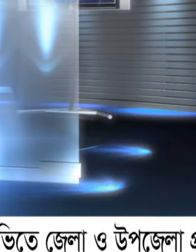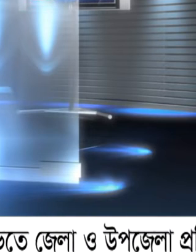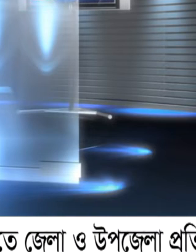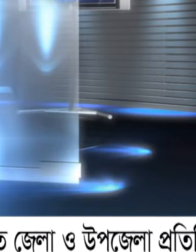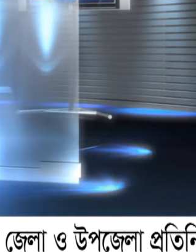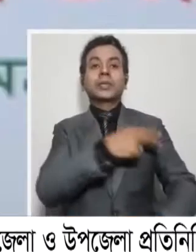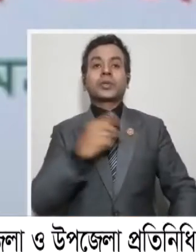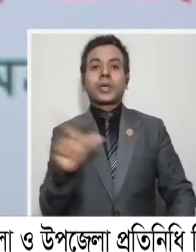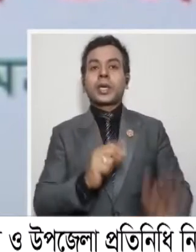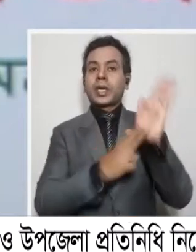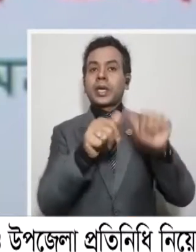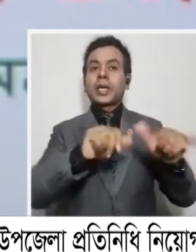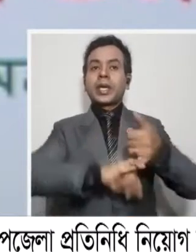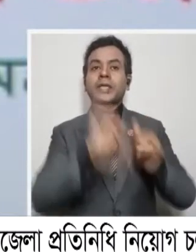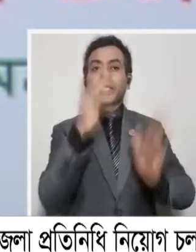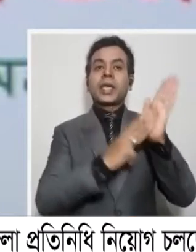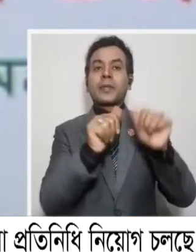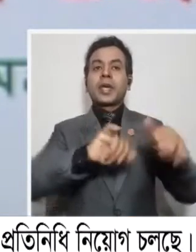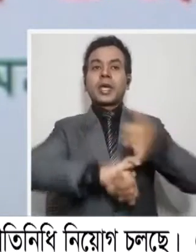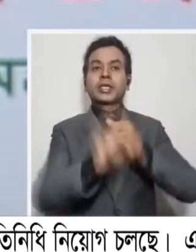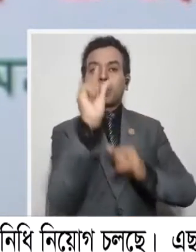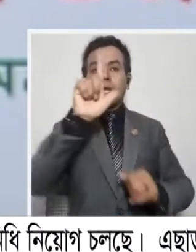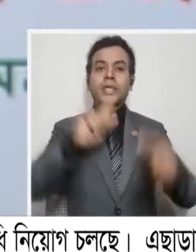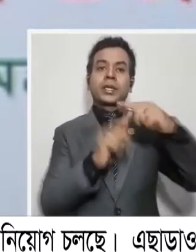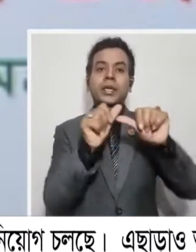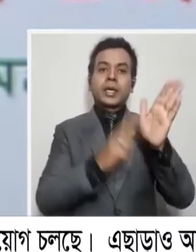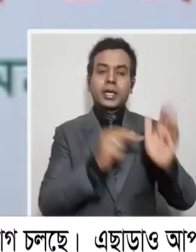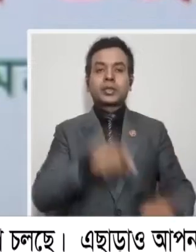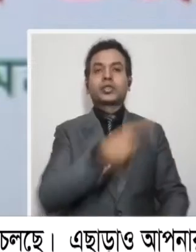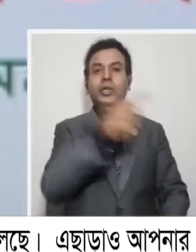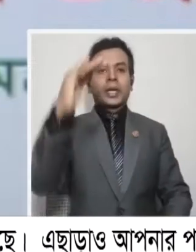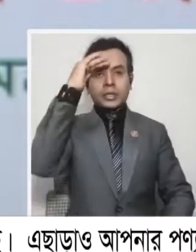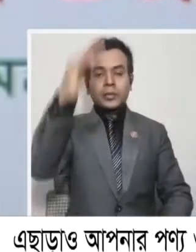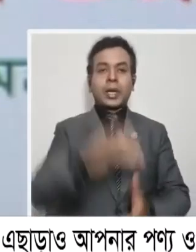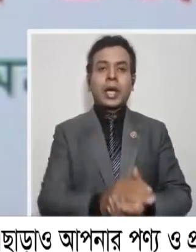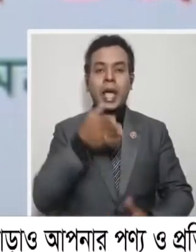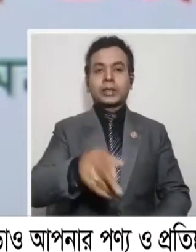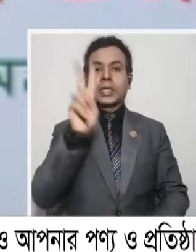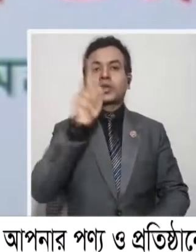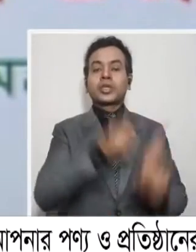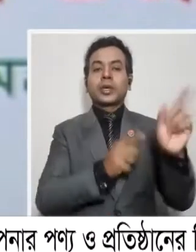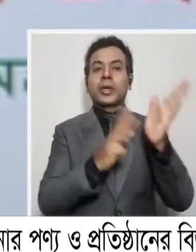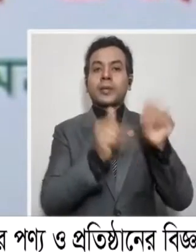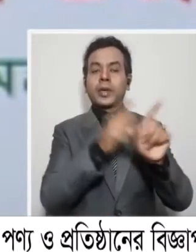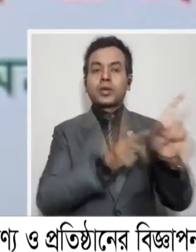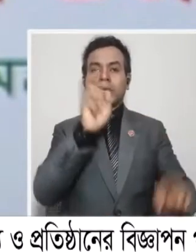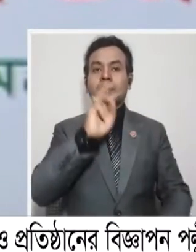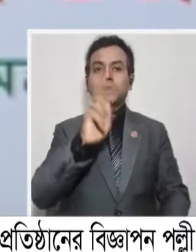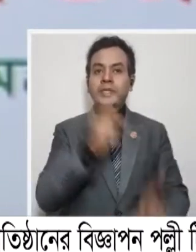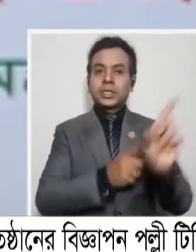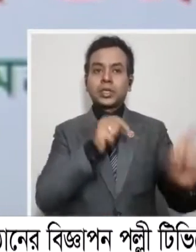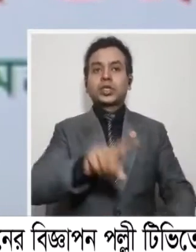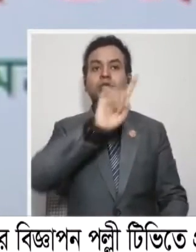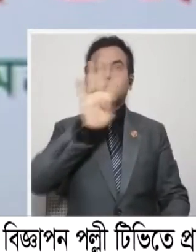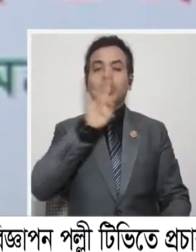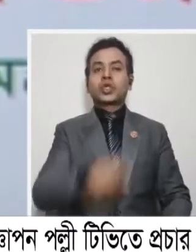22 জনের মৃত্যু। বাংলাদেশে গত 24 ঘন্টায় করোনা ভাইরাসে আক্রান্ত আরো 22 জনের মৃত্যু হয়েছে। এ নিয়ে মোট মৃত্যু হয়েছে 408 জনের।